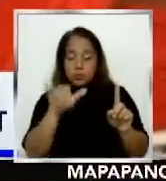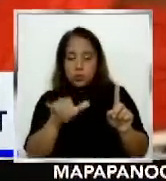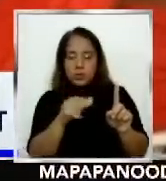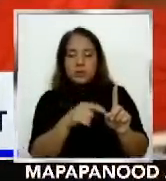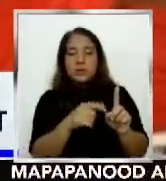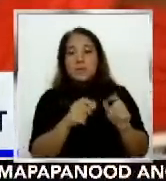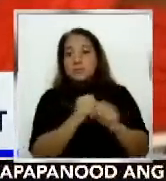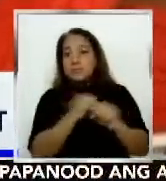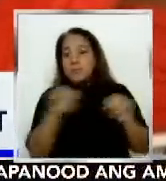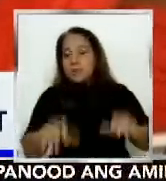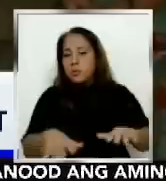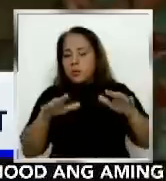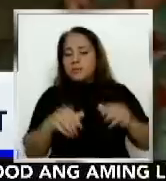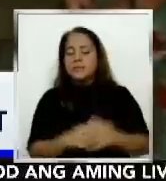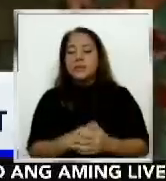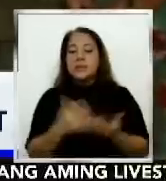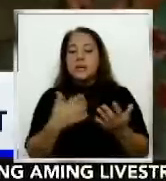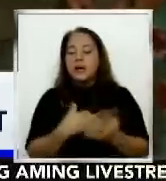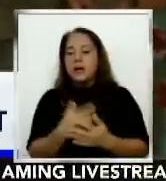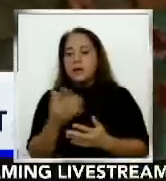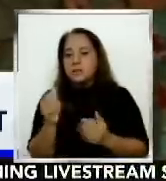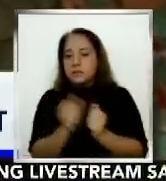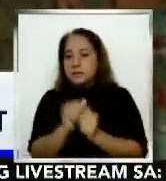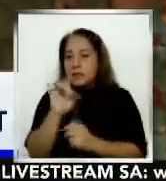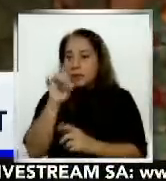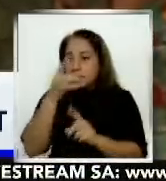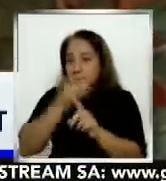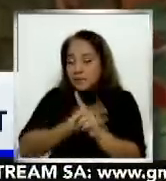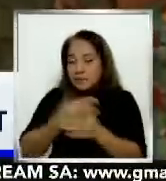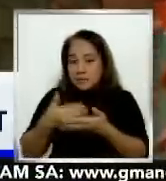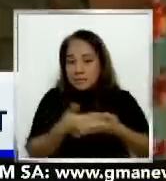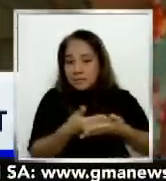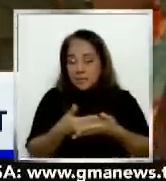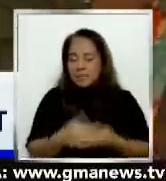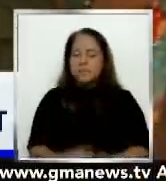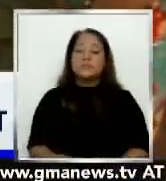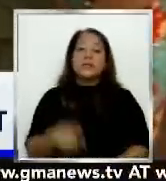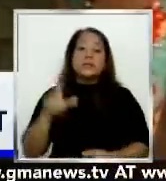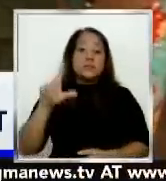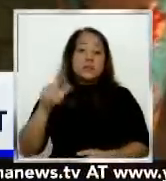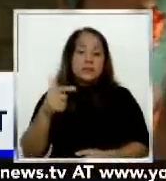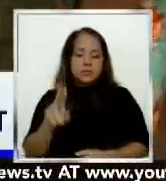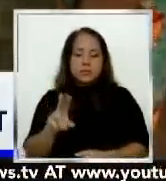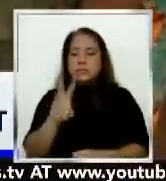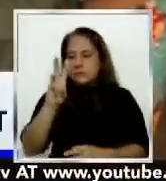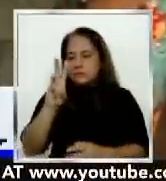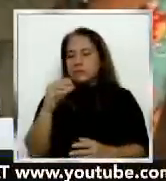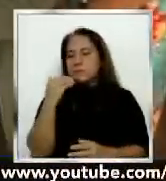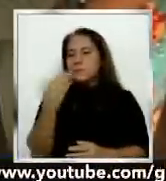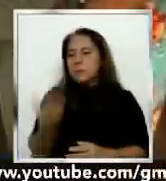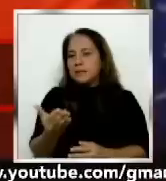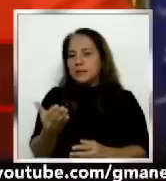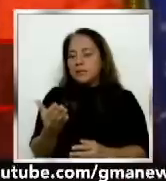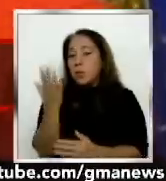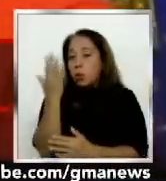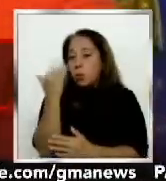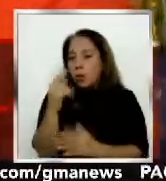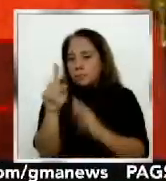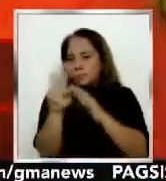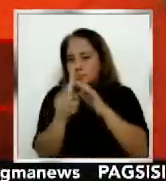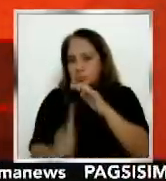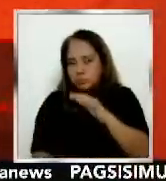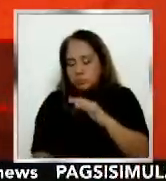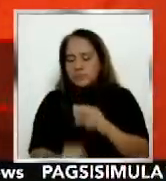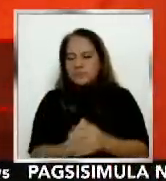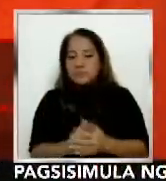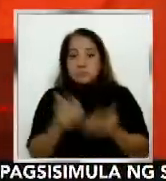buwang gulang na anak. Ayon sa Oroqueta LGU, 6 ang nasawi sa lungsod dahil sa pagkalunod. Di na ko ma-imagine